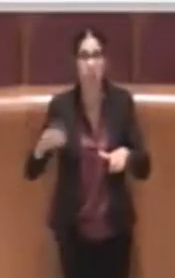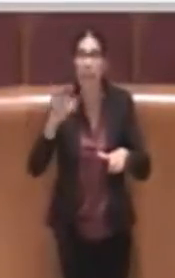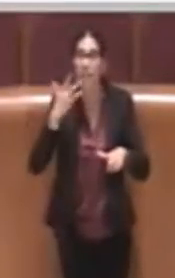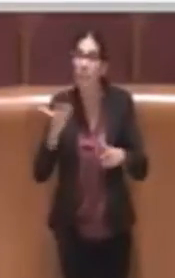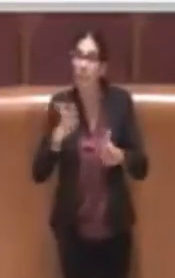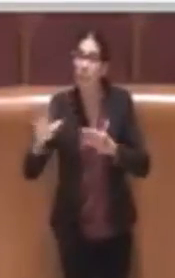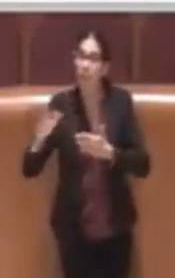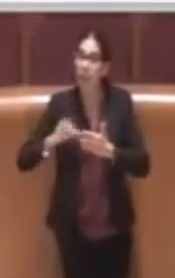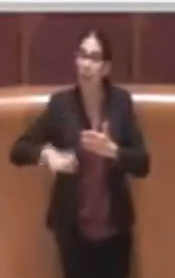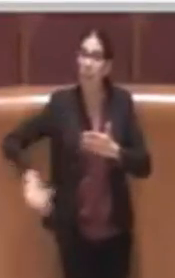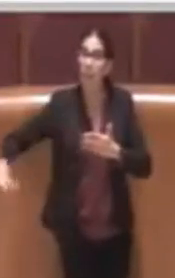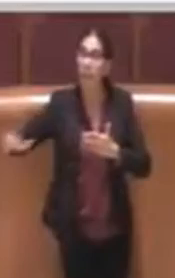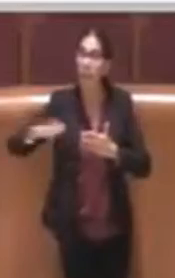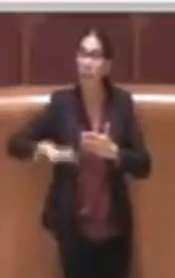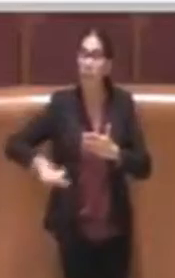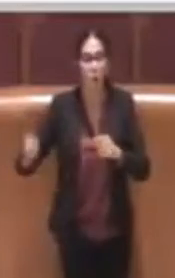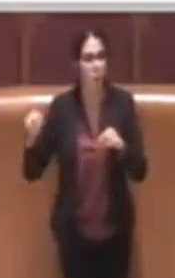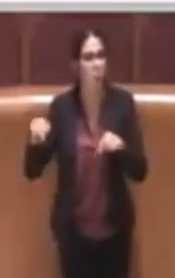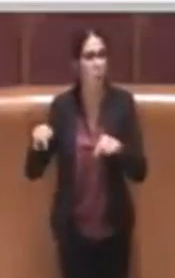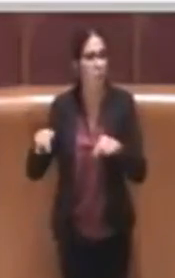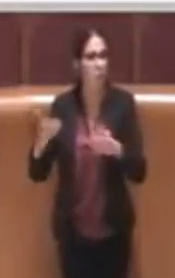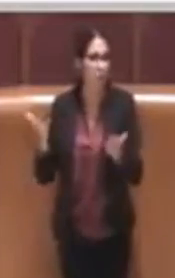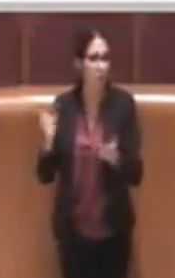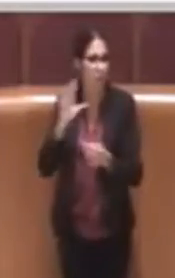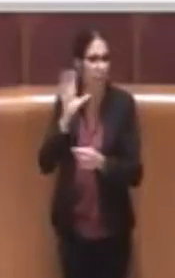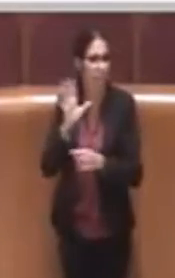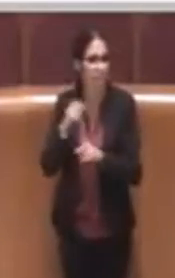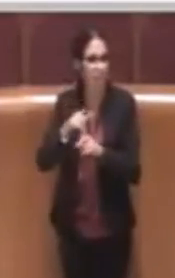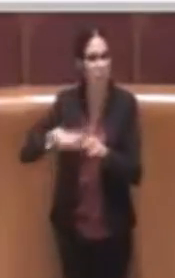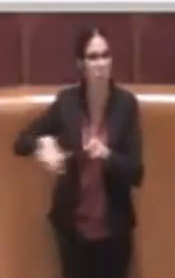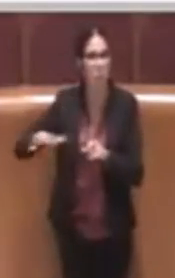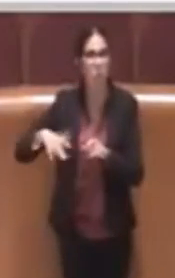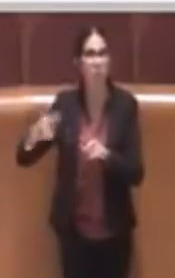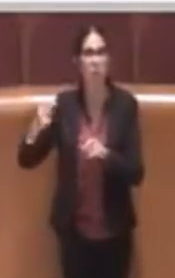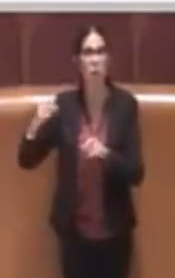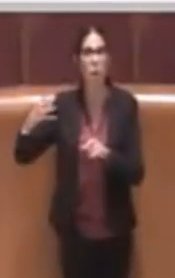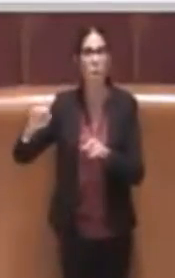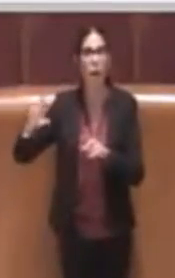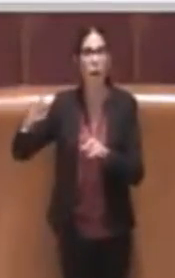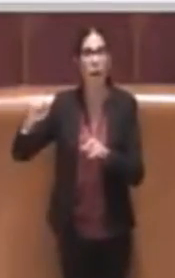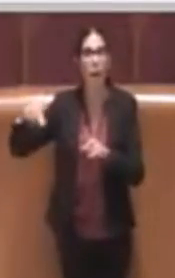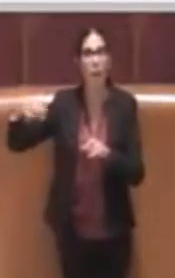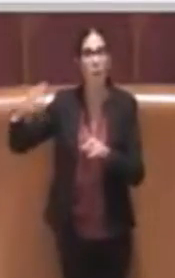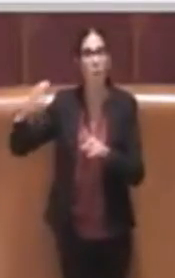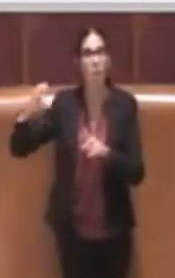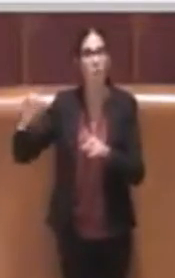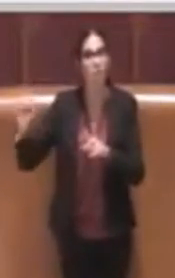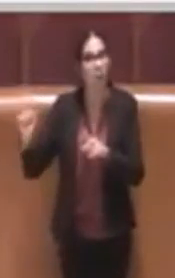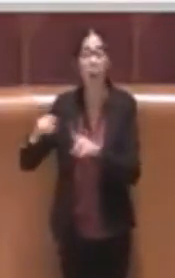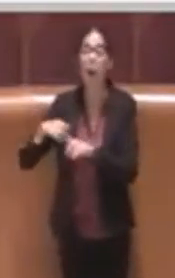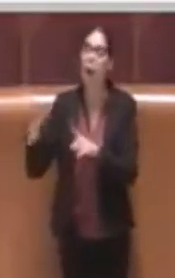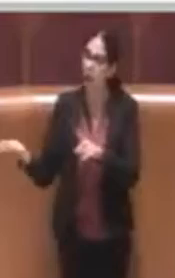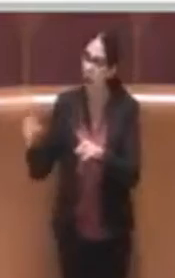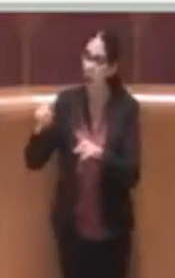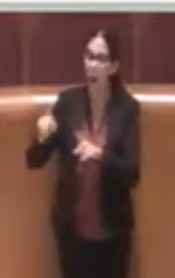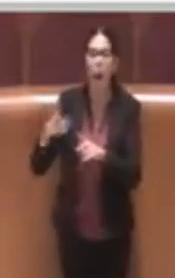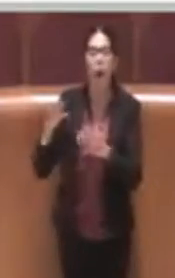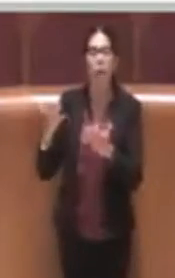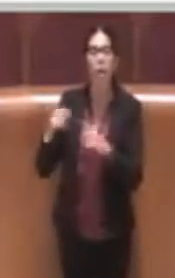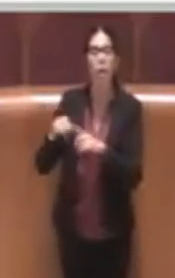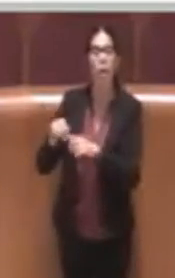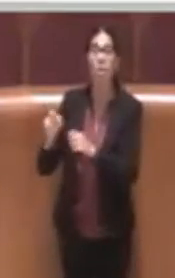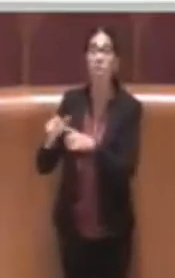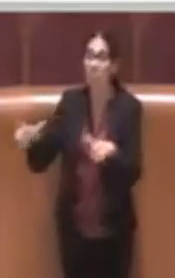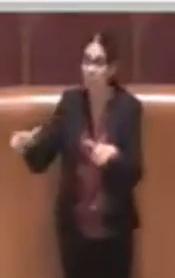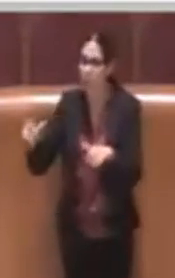salvare un territorio, in questo caso magari era quello di Tormarancia, abbiamo la città e coloro che all'epoca